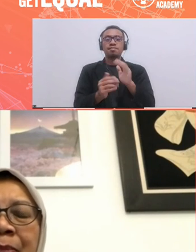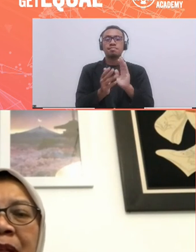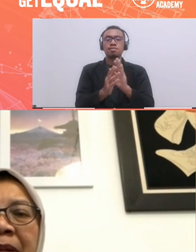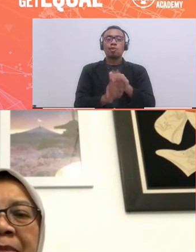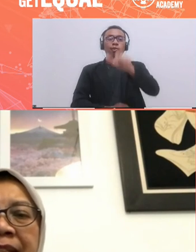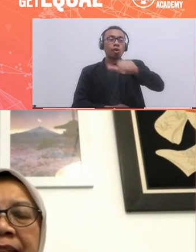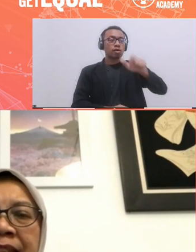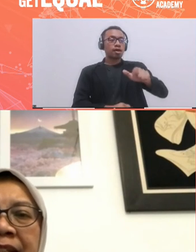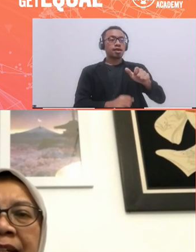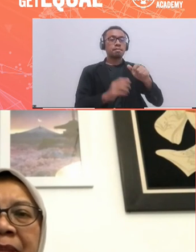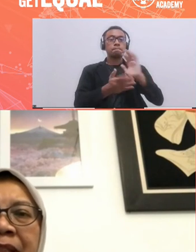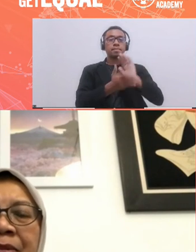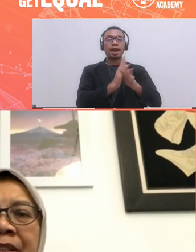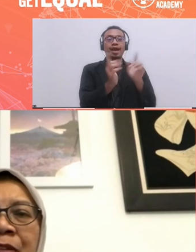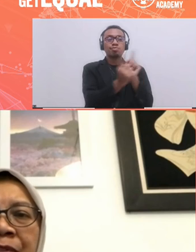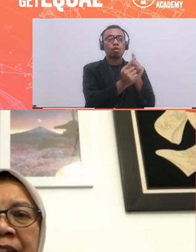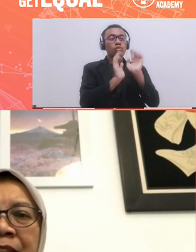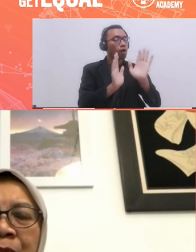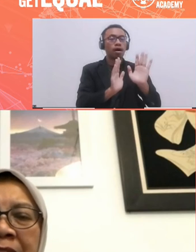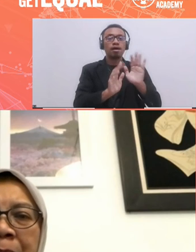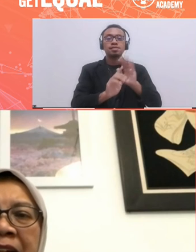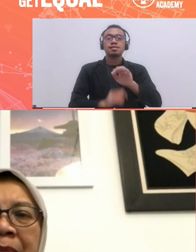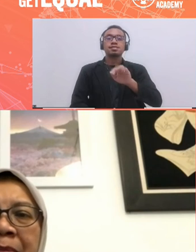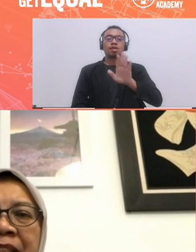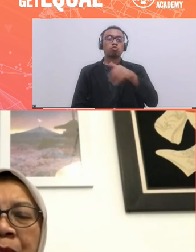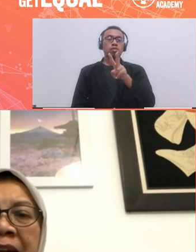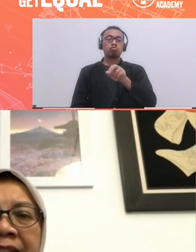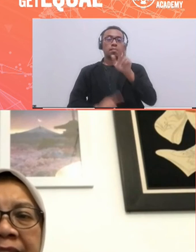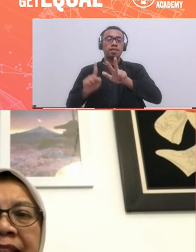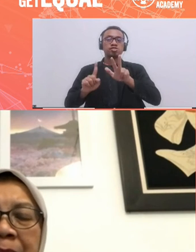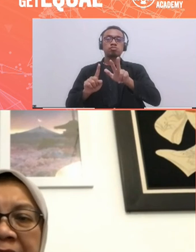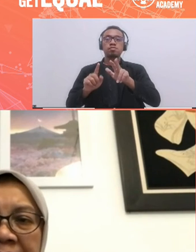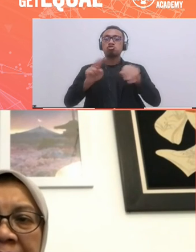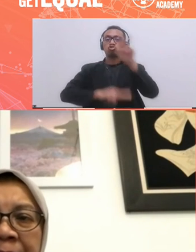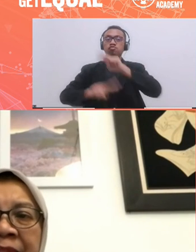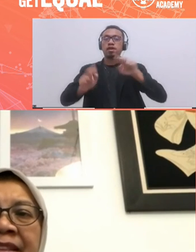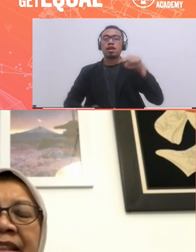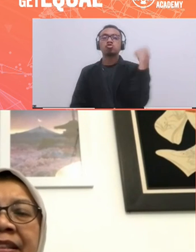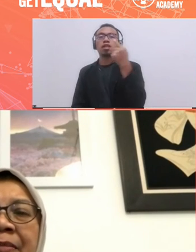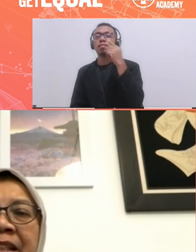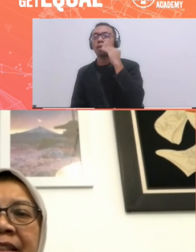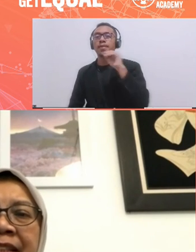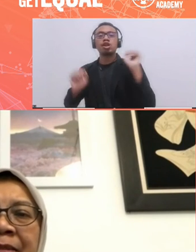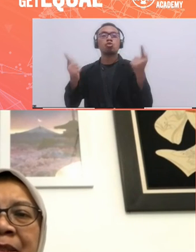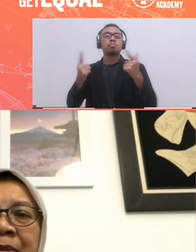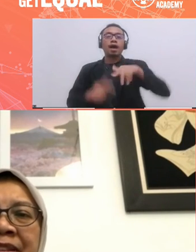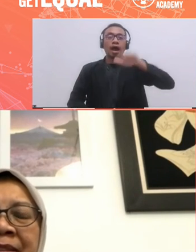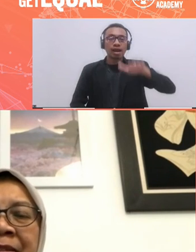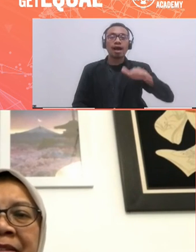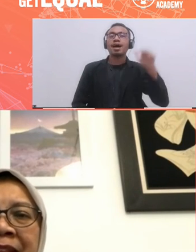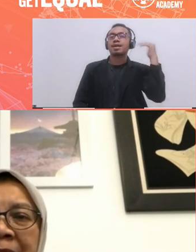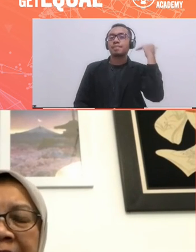tahun 2018 ketika kami melakukan survei nasional pengalaman hidup anak dan remaja, ya dalam hal ini